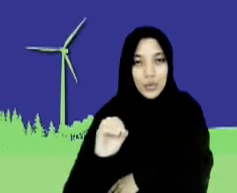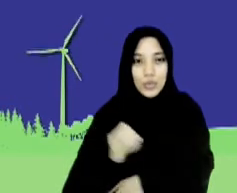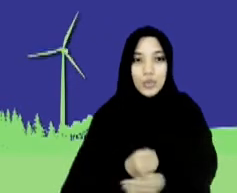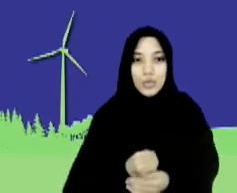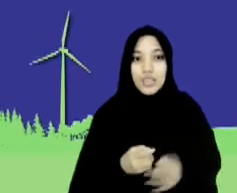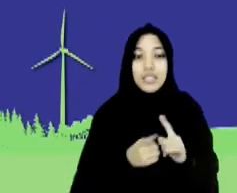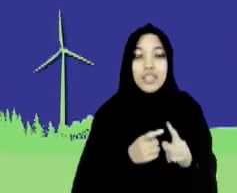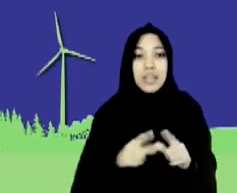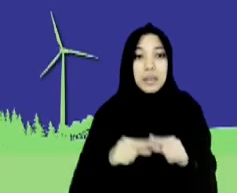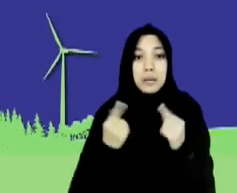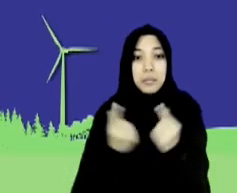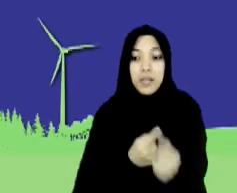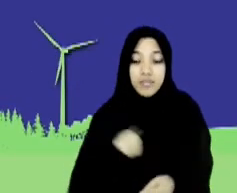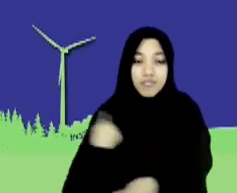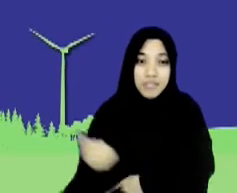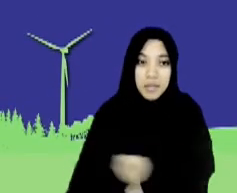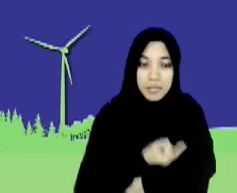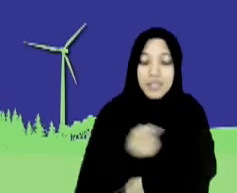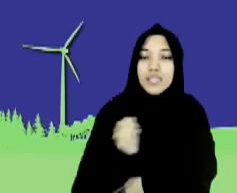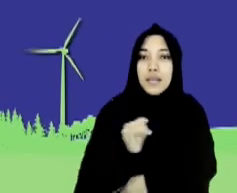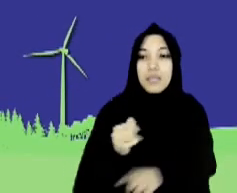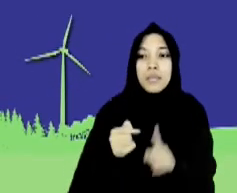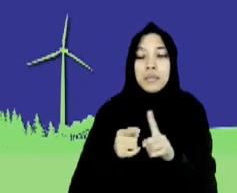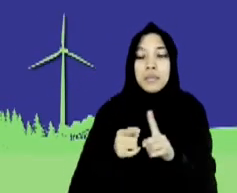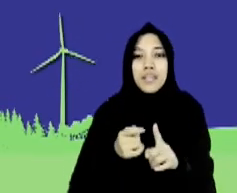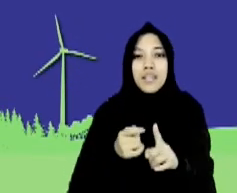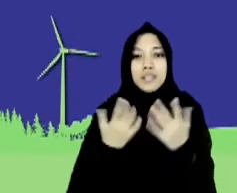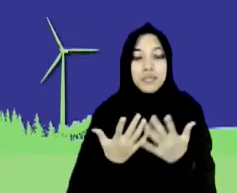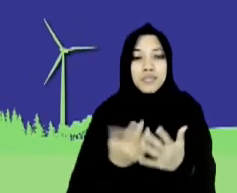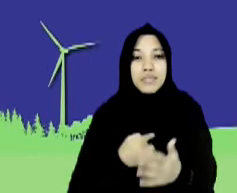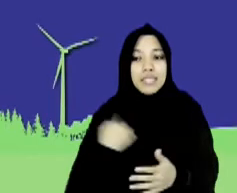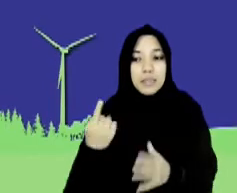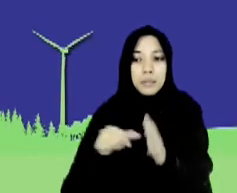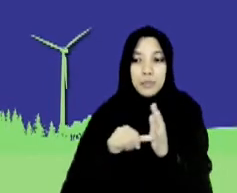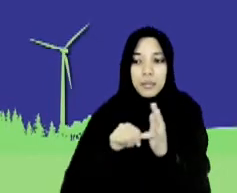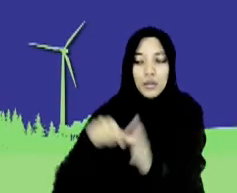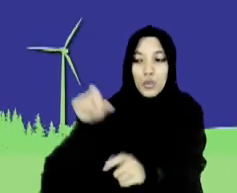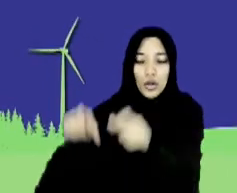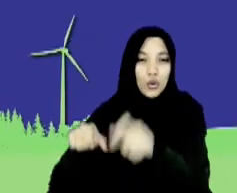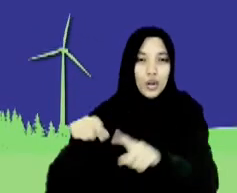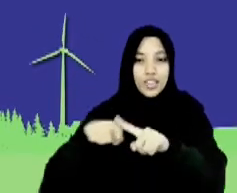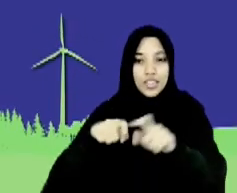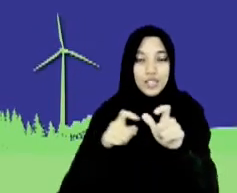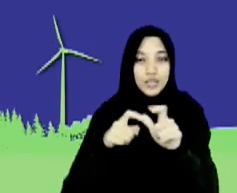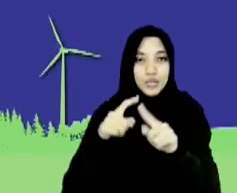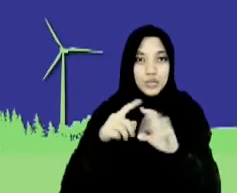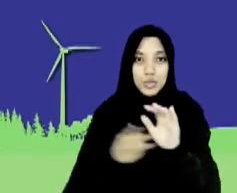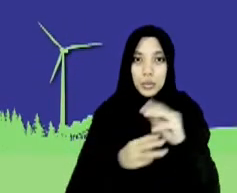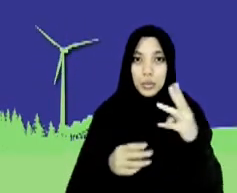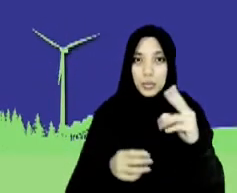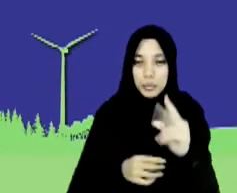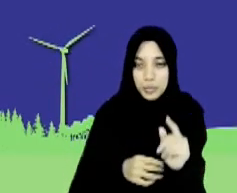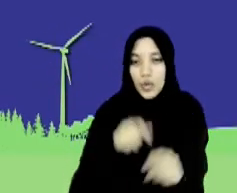institution dan juga dari sisi bagaimana kita membantu customers ya Eh our our